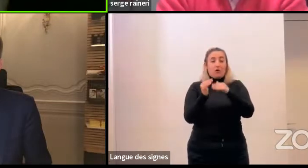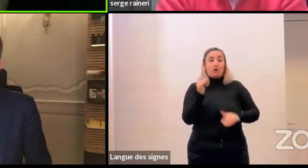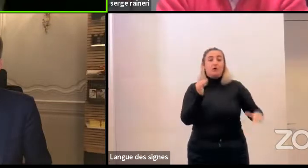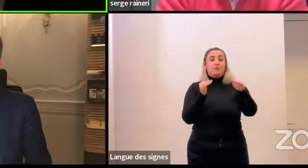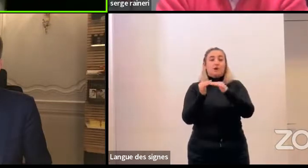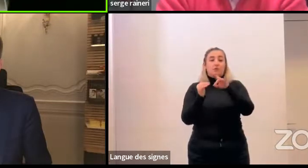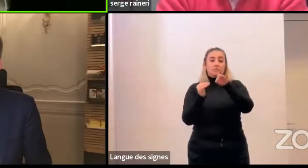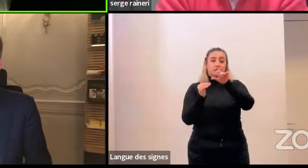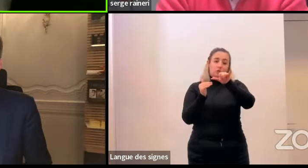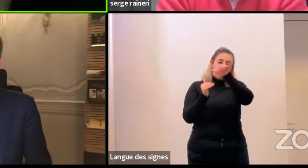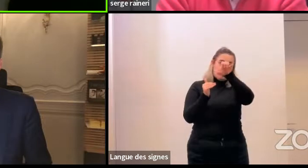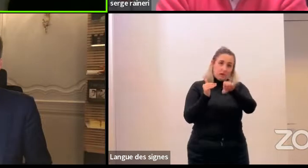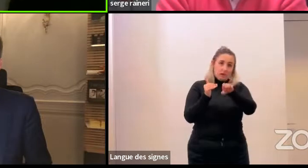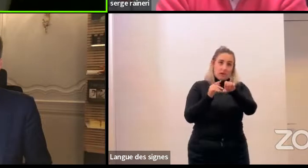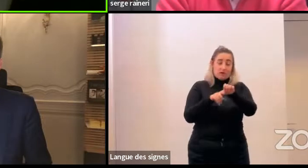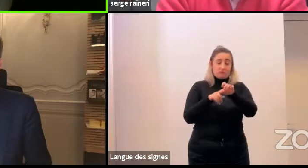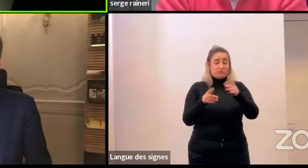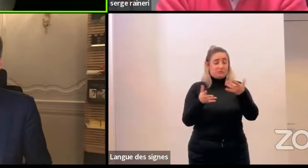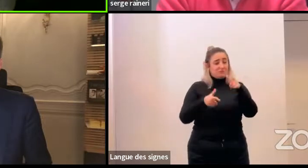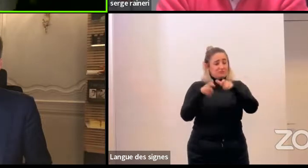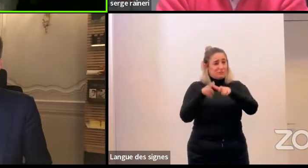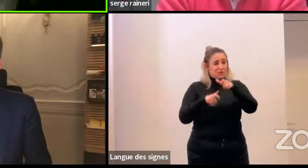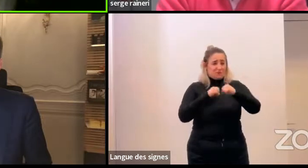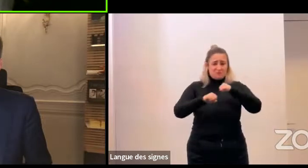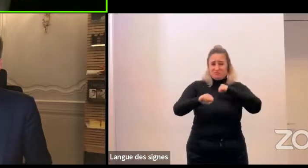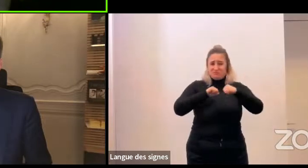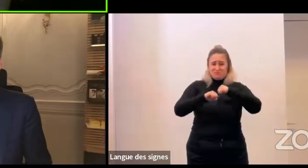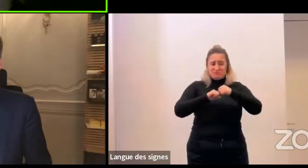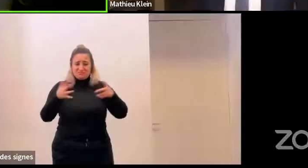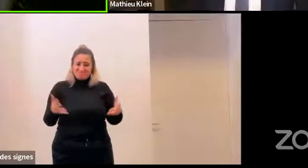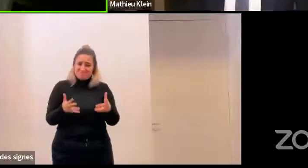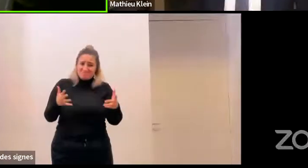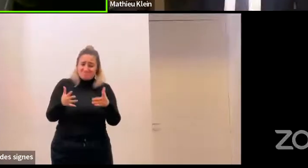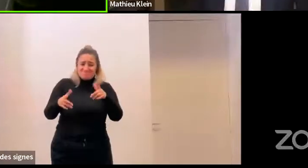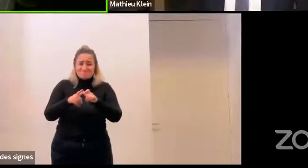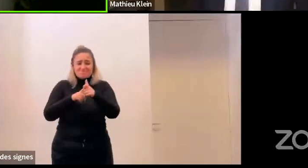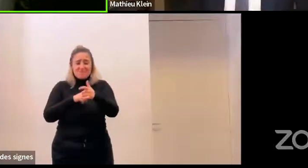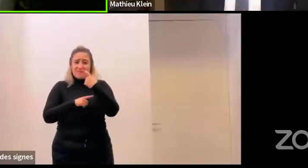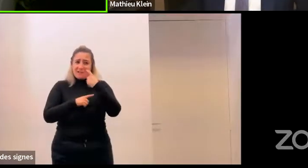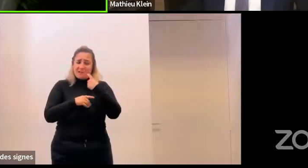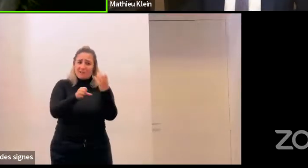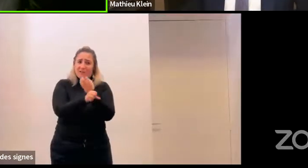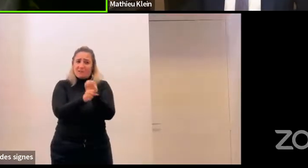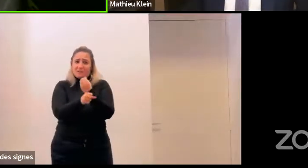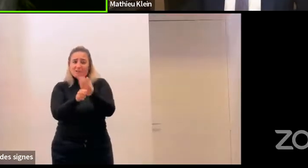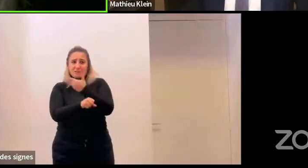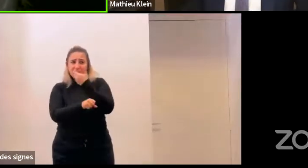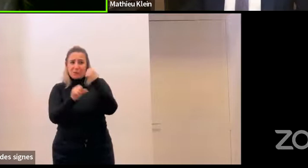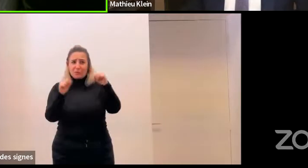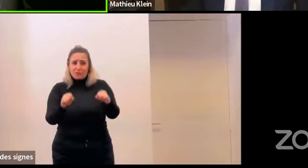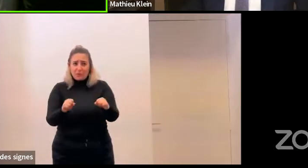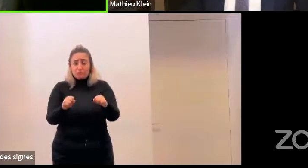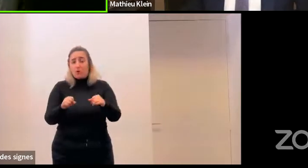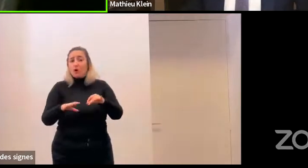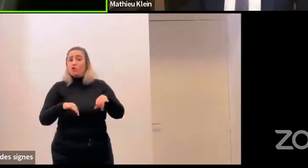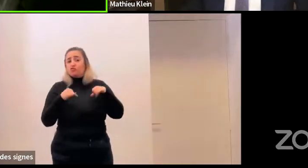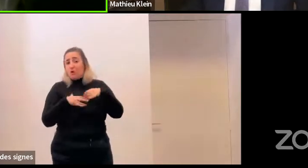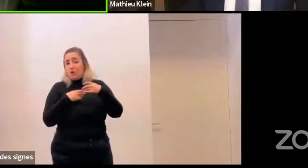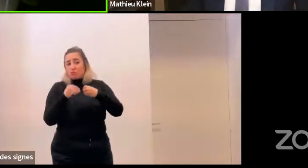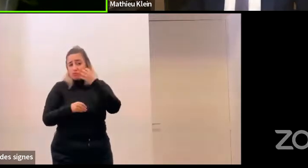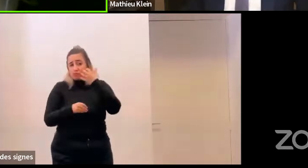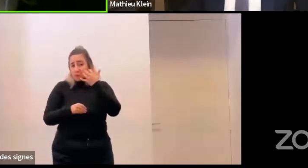la mobilisation de tous les acteurs pour faire mieux réussir les élèves, les enfants et les jeunes qui y